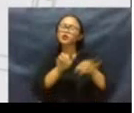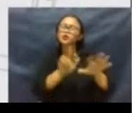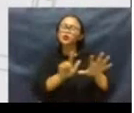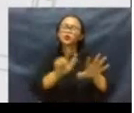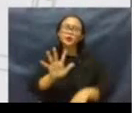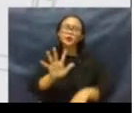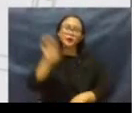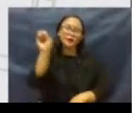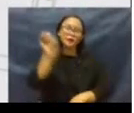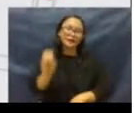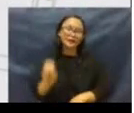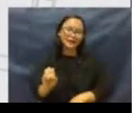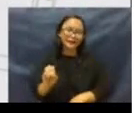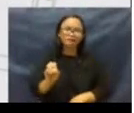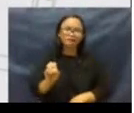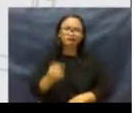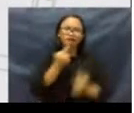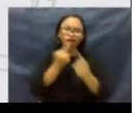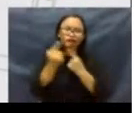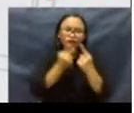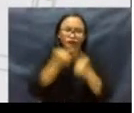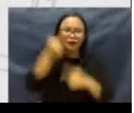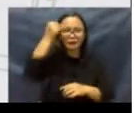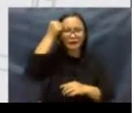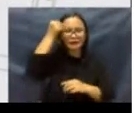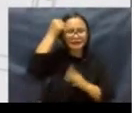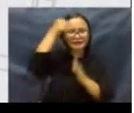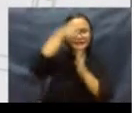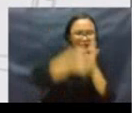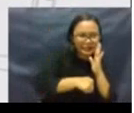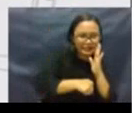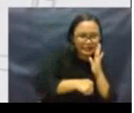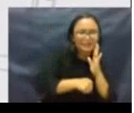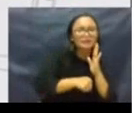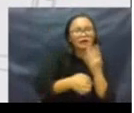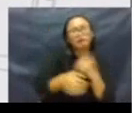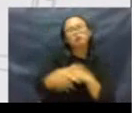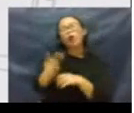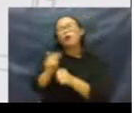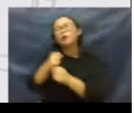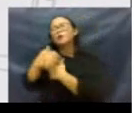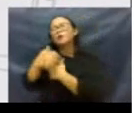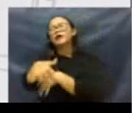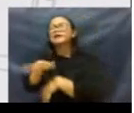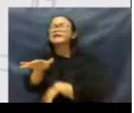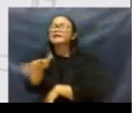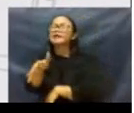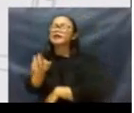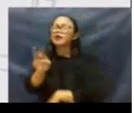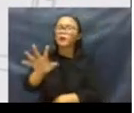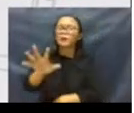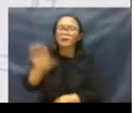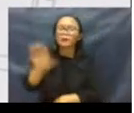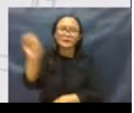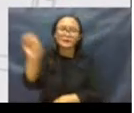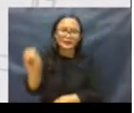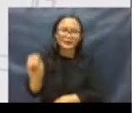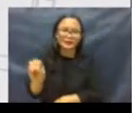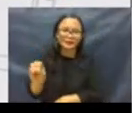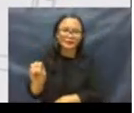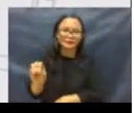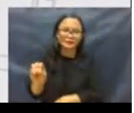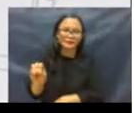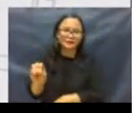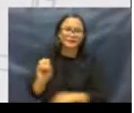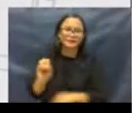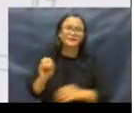berpikir kritis, tentang praktik saya sadar saya berpikirnya kurang lebih akan 25%-nya. Tentang berpikir kritis,